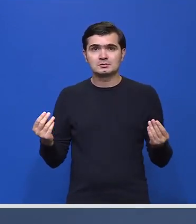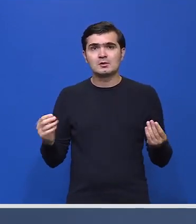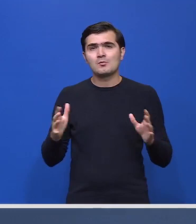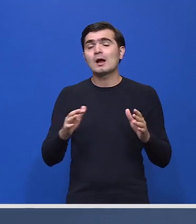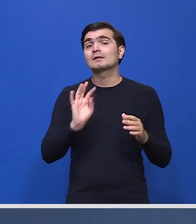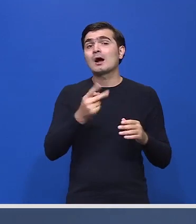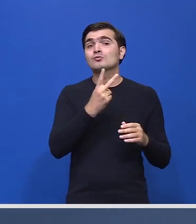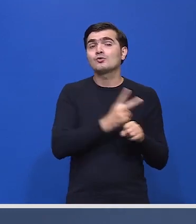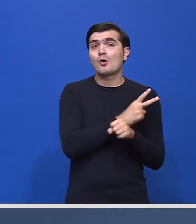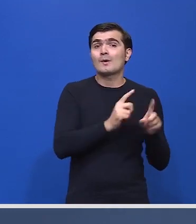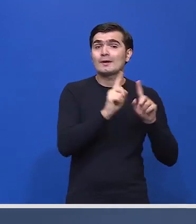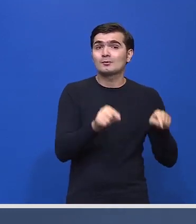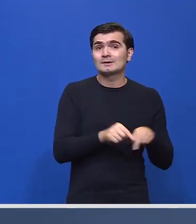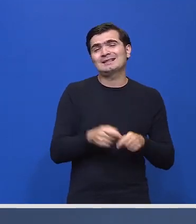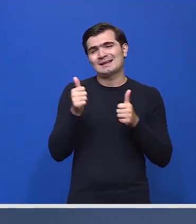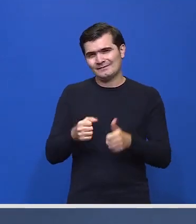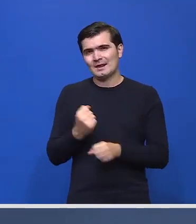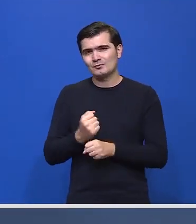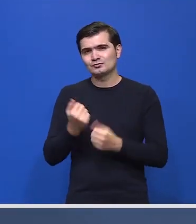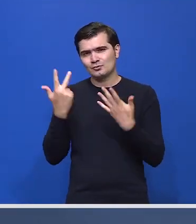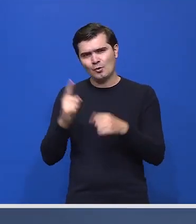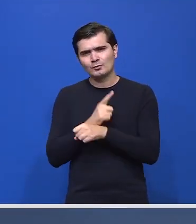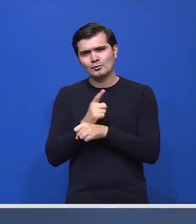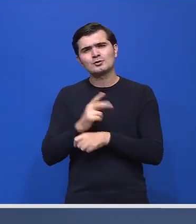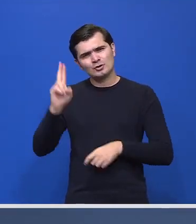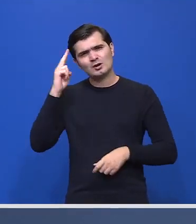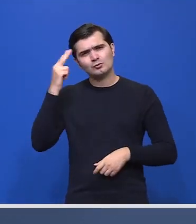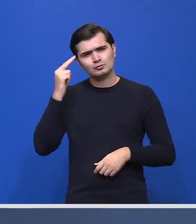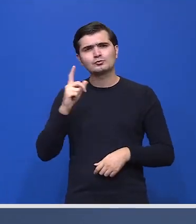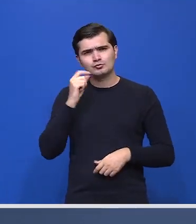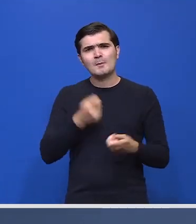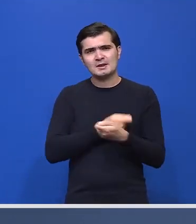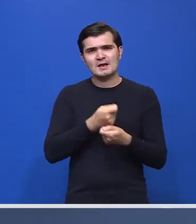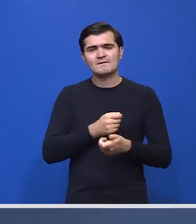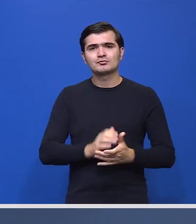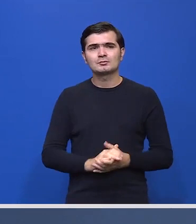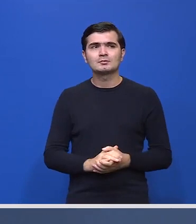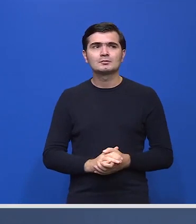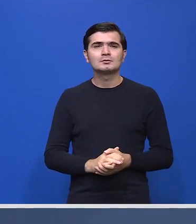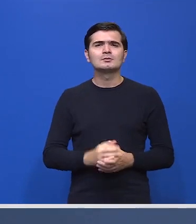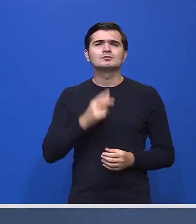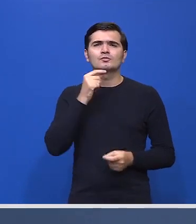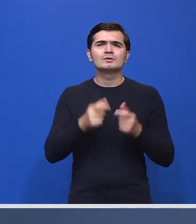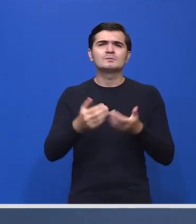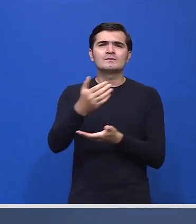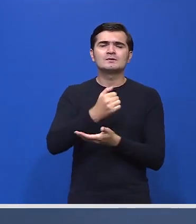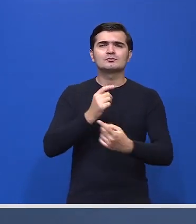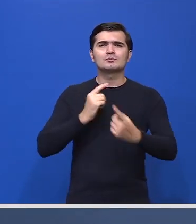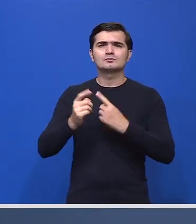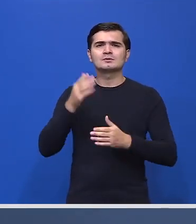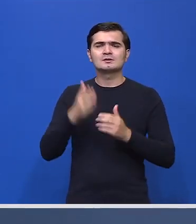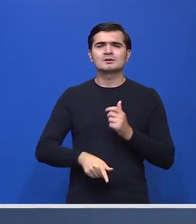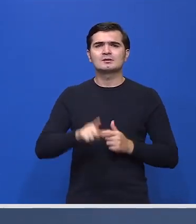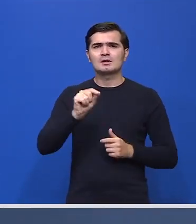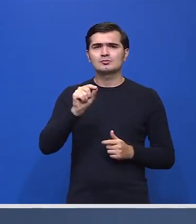de 2 ore. Este o realitate, este un fenomen pe care l-au recunoscut și antreprenori. Și la acele venituri din consultanță limitate la